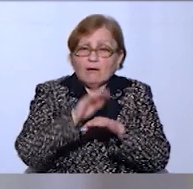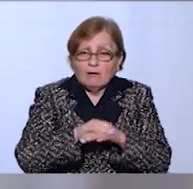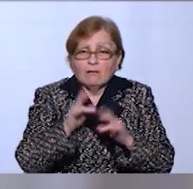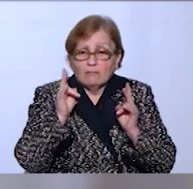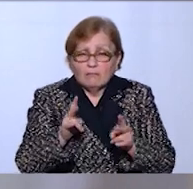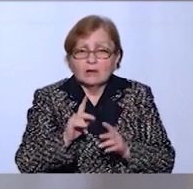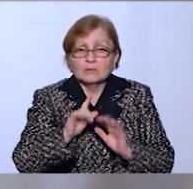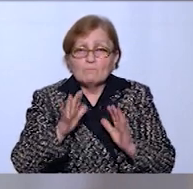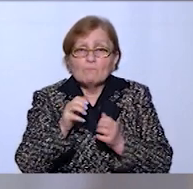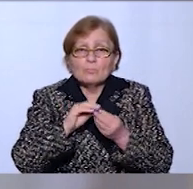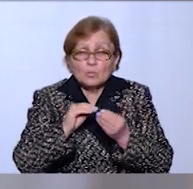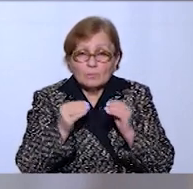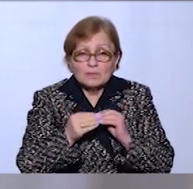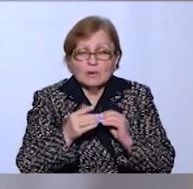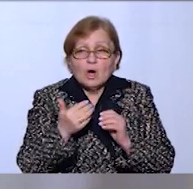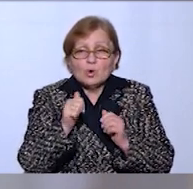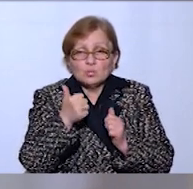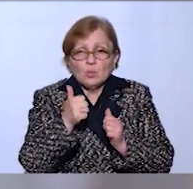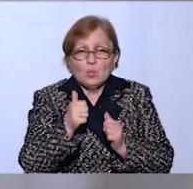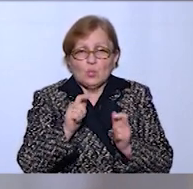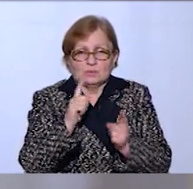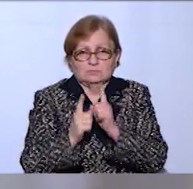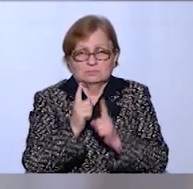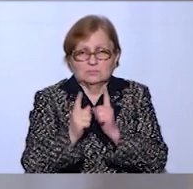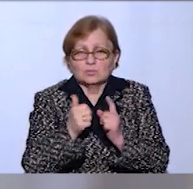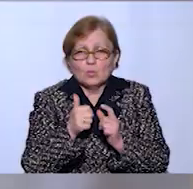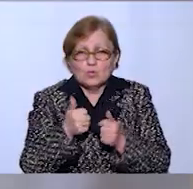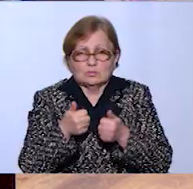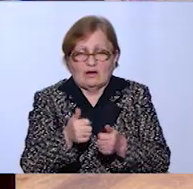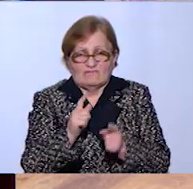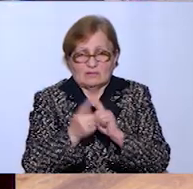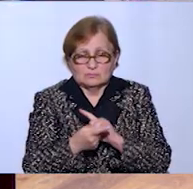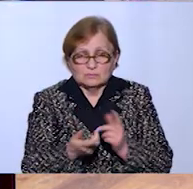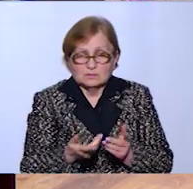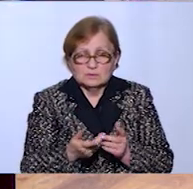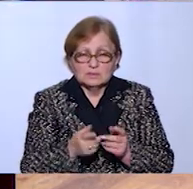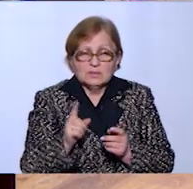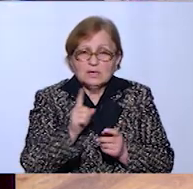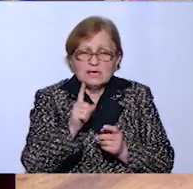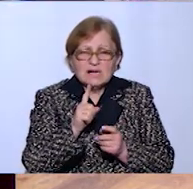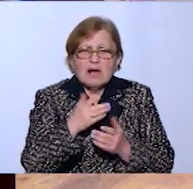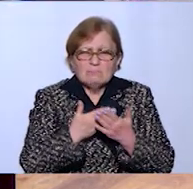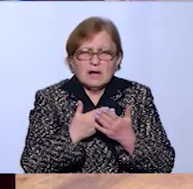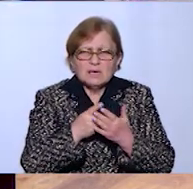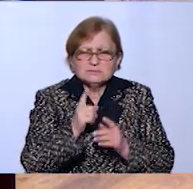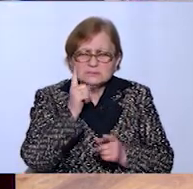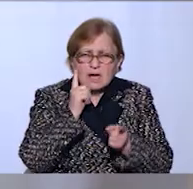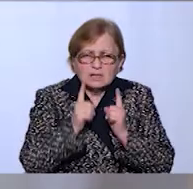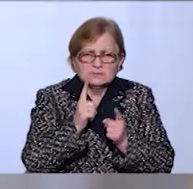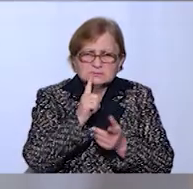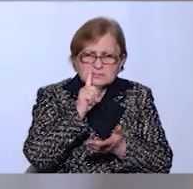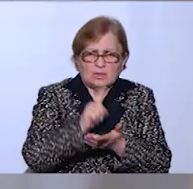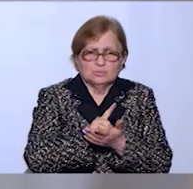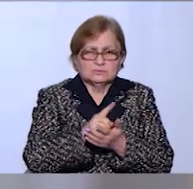ფიზიკურ განვითარებაზე, გონებრივ განვითარებაზე, აკადემიურ განვითარებაზე. ეს საუბრობთ ემოციური მხარდაჭერისთვის. სწავლაში, წინსვლასა და